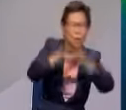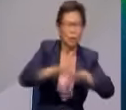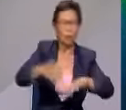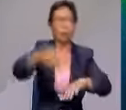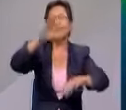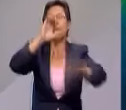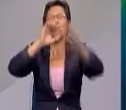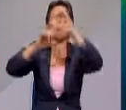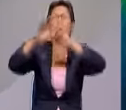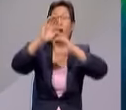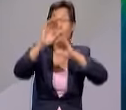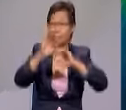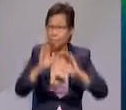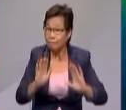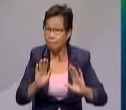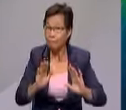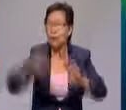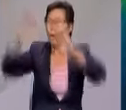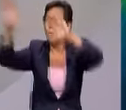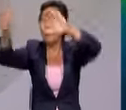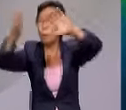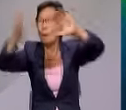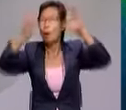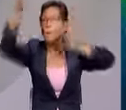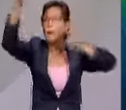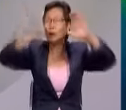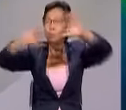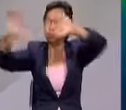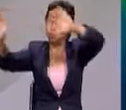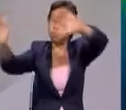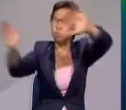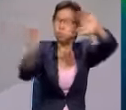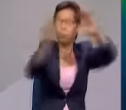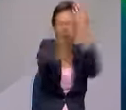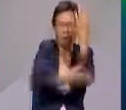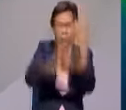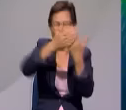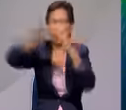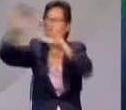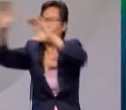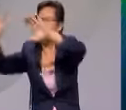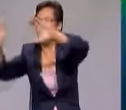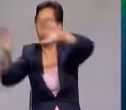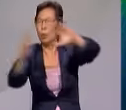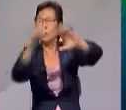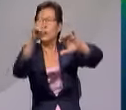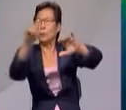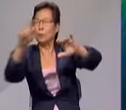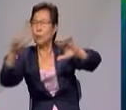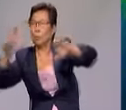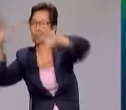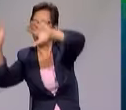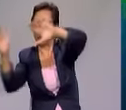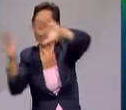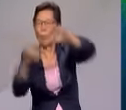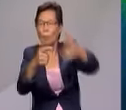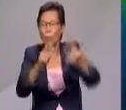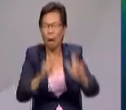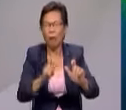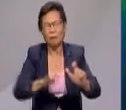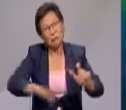secukupnya. Dari segi tiupan angin, negara kita masih lagi menerima angin tiupan daripada arah timur laut dengan